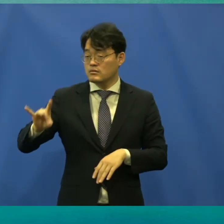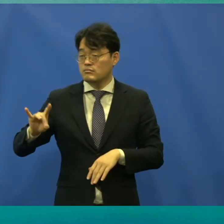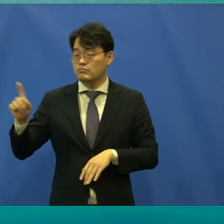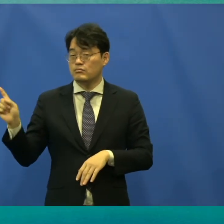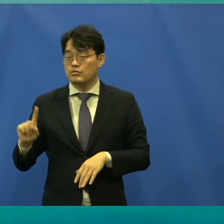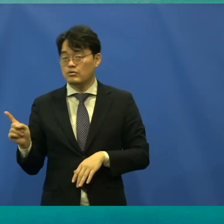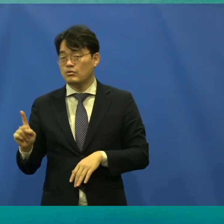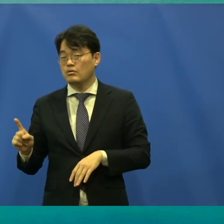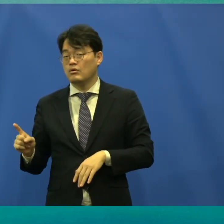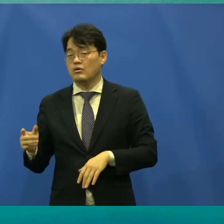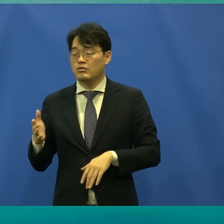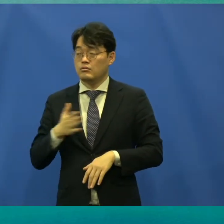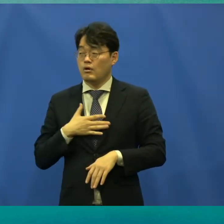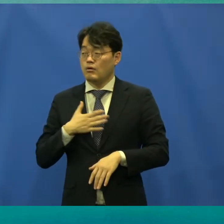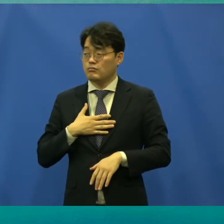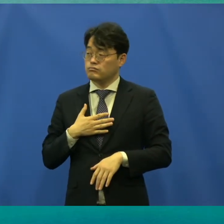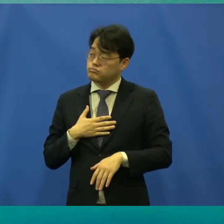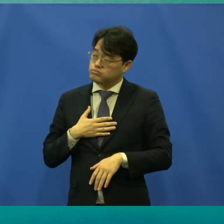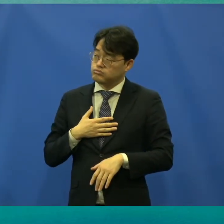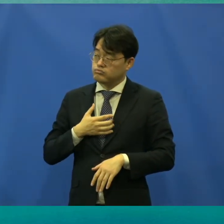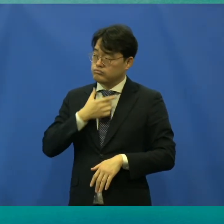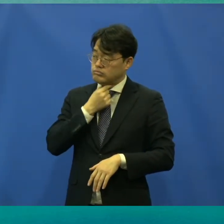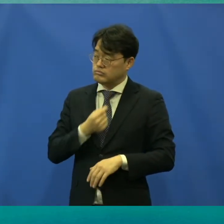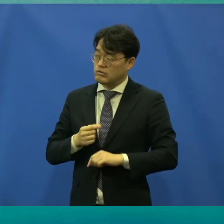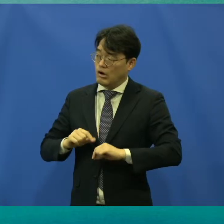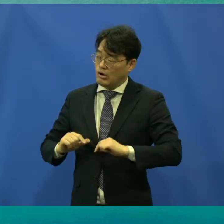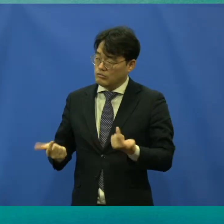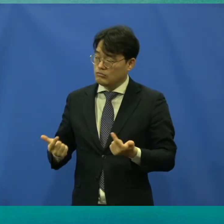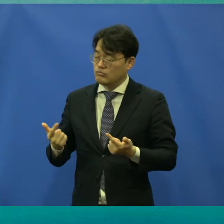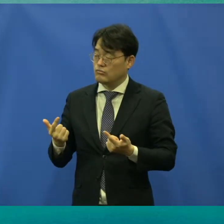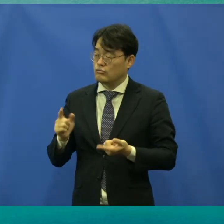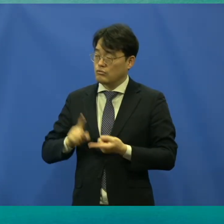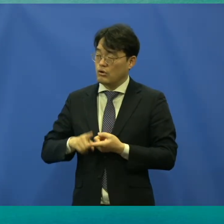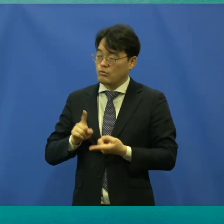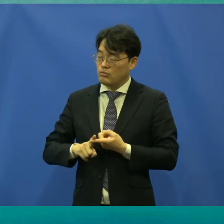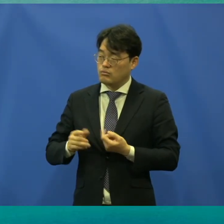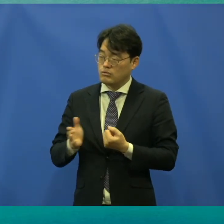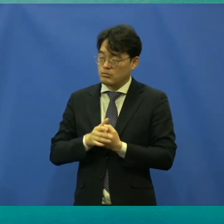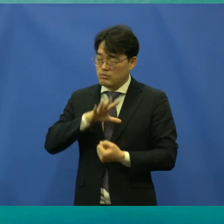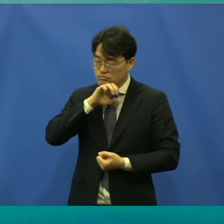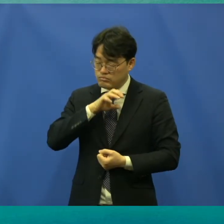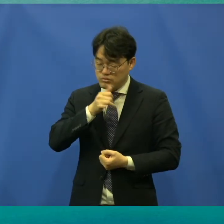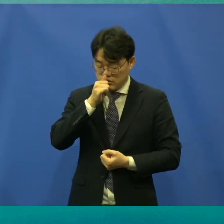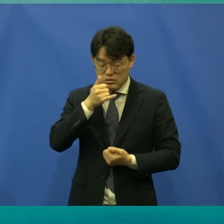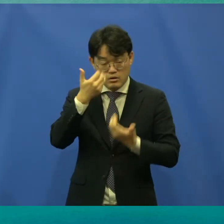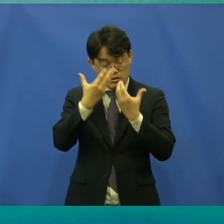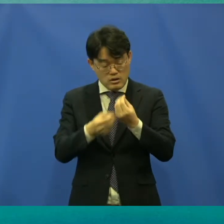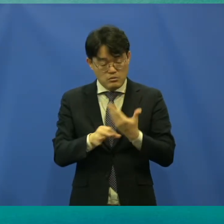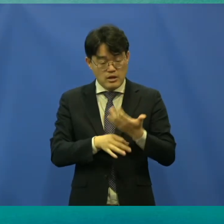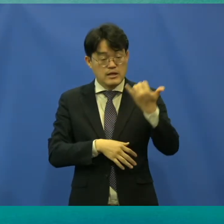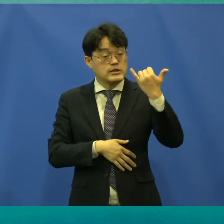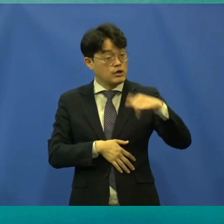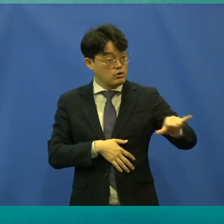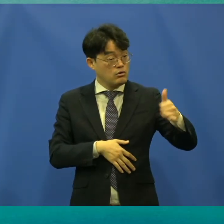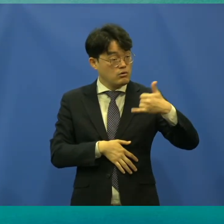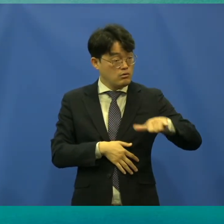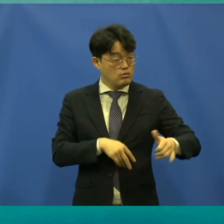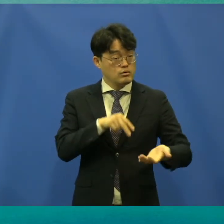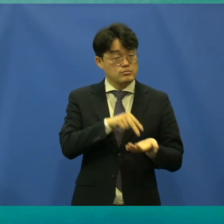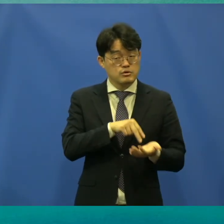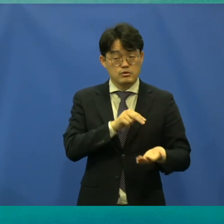자녀들 입장에서는 부모의 징계를 힘들어합니다. 꼭 나를 때려야 되나?